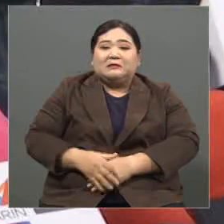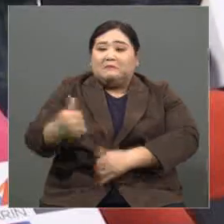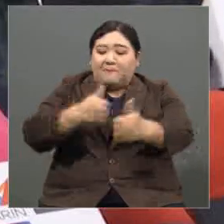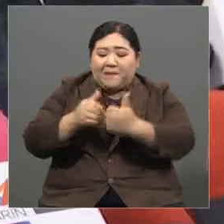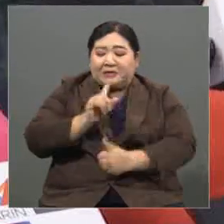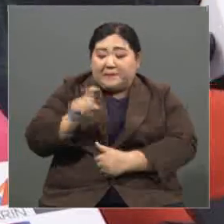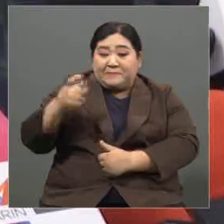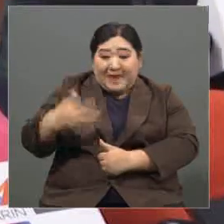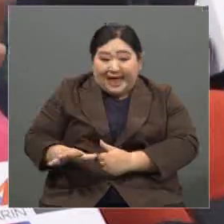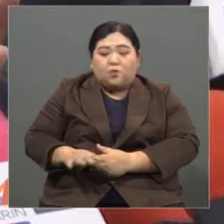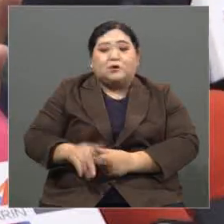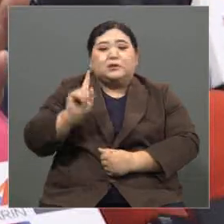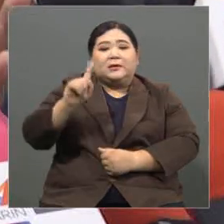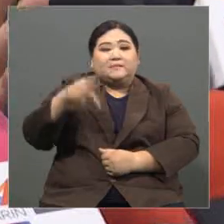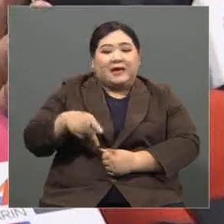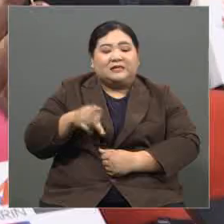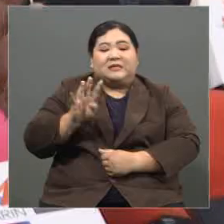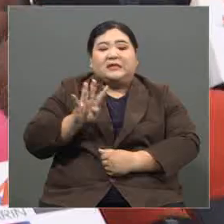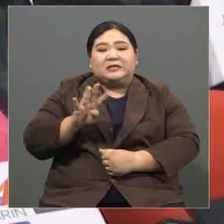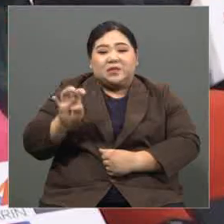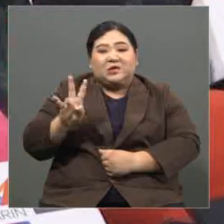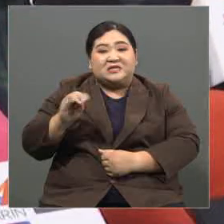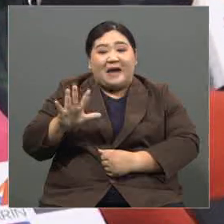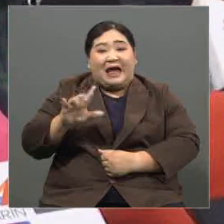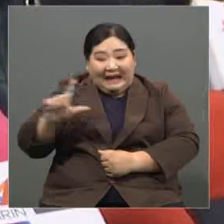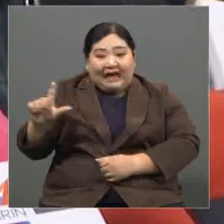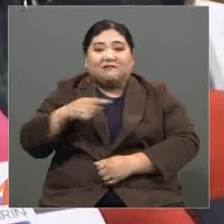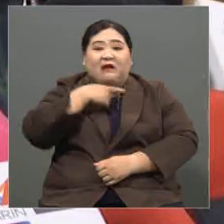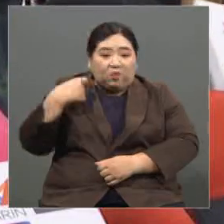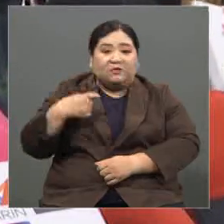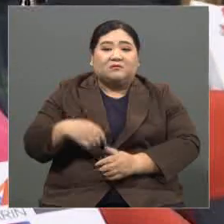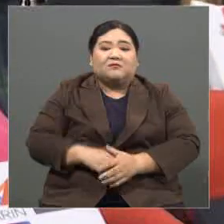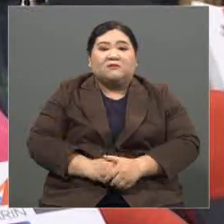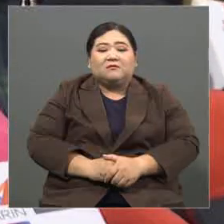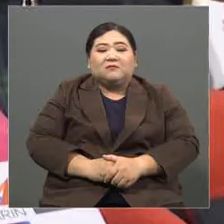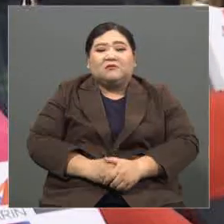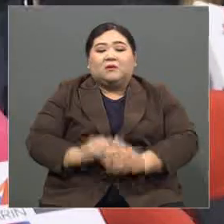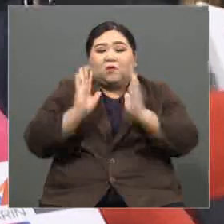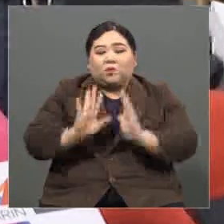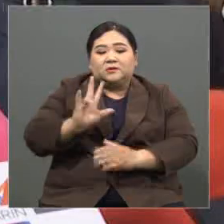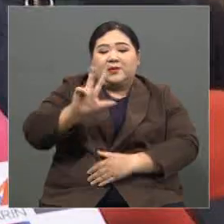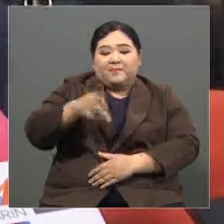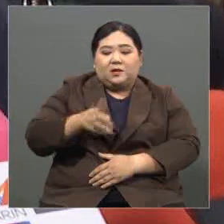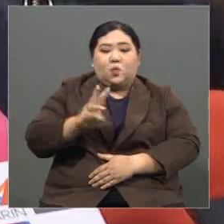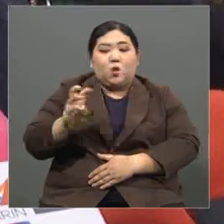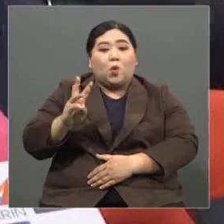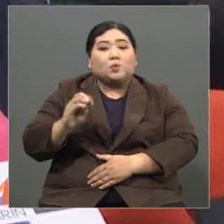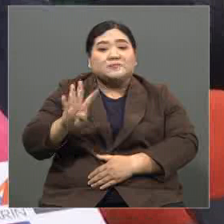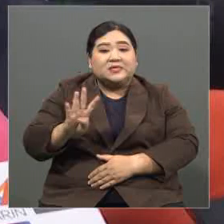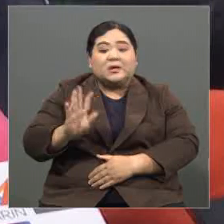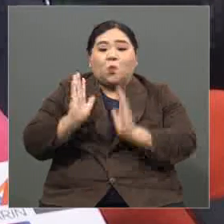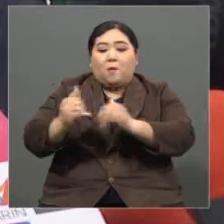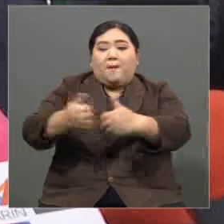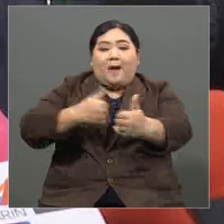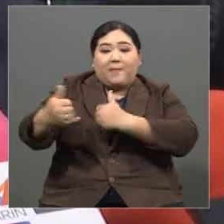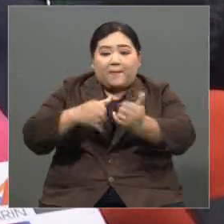เข้าไป 1 1,5ล้านบาทแล้วครับอ่ะแต่บอกก่อนนะคะว่าข้อมูล 3364คนเนี่ยก็คือเป็นผู้เสียหายที่เดินทางมา